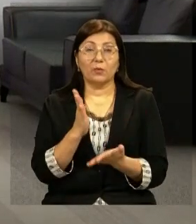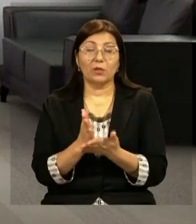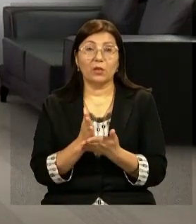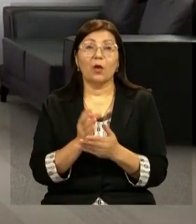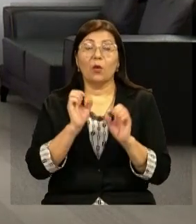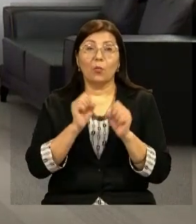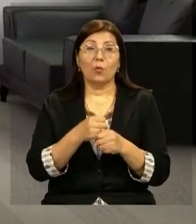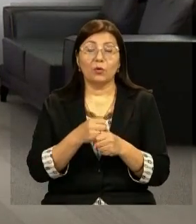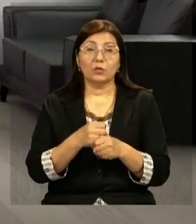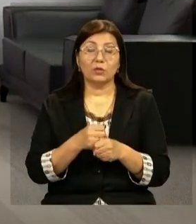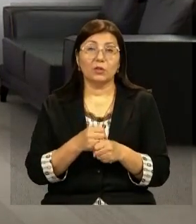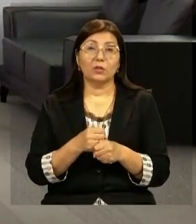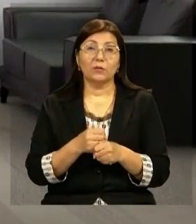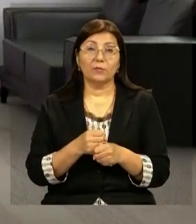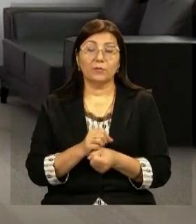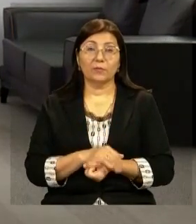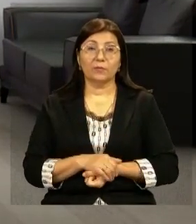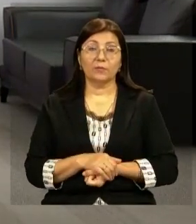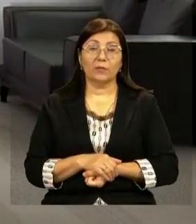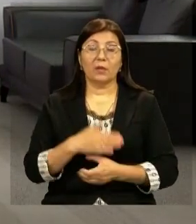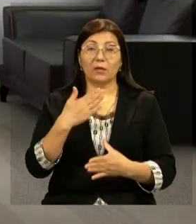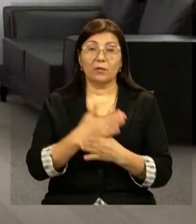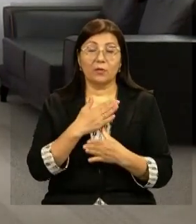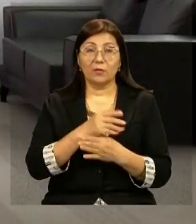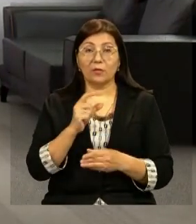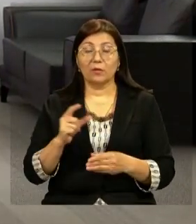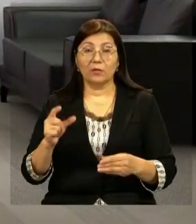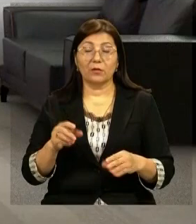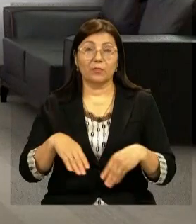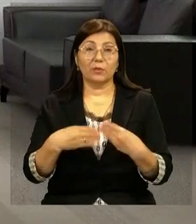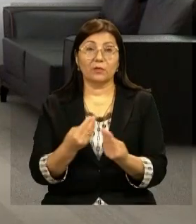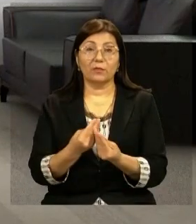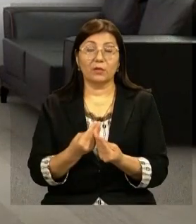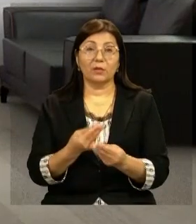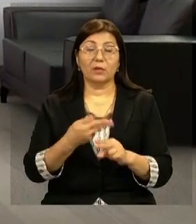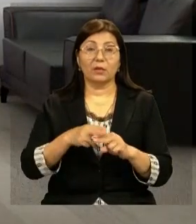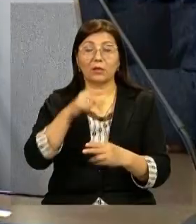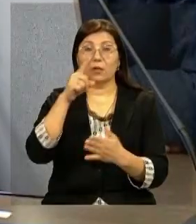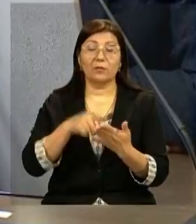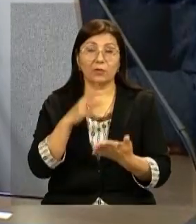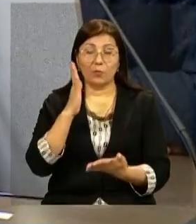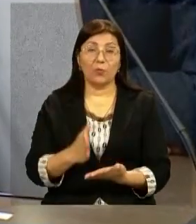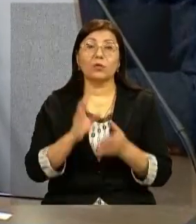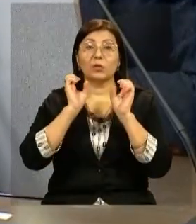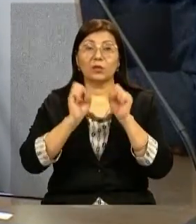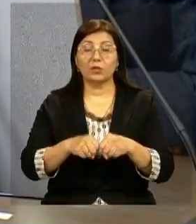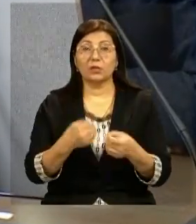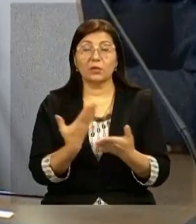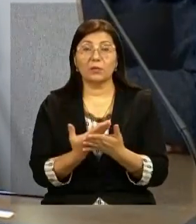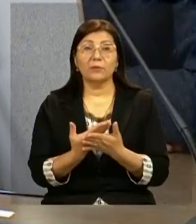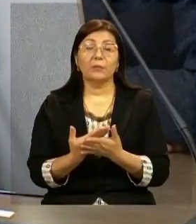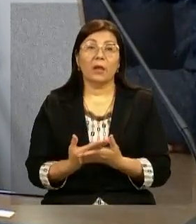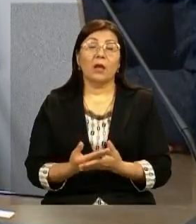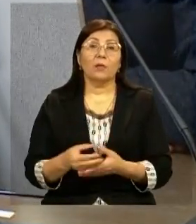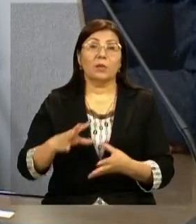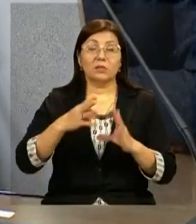счет внебюджетных средств, то есть спонсорских средств других, привлечь этот вопрос решить. Отметим, на ликвидацию чрезвычайной